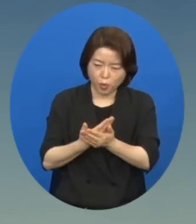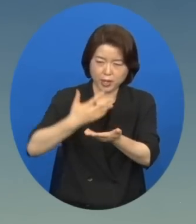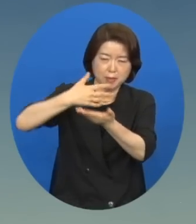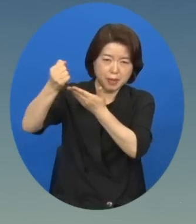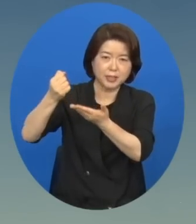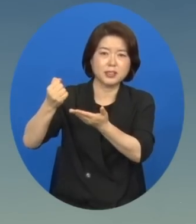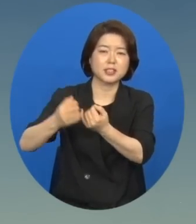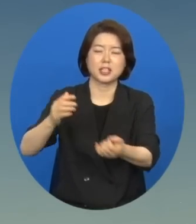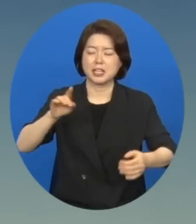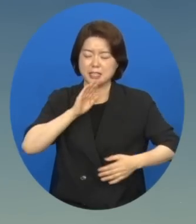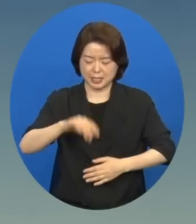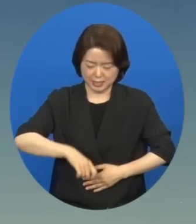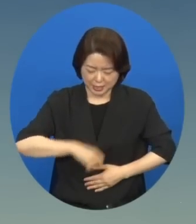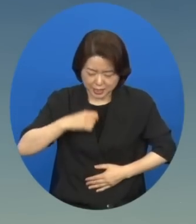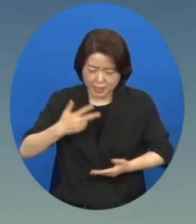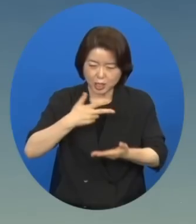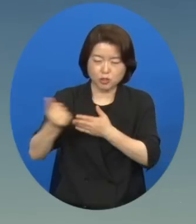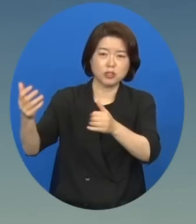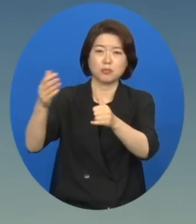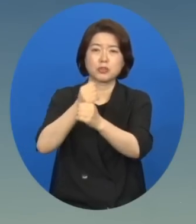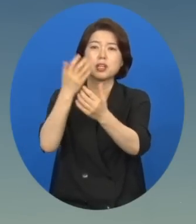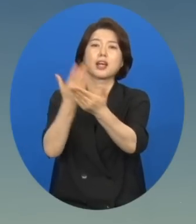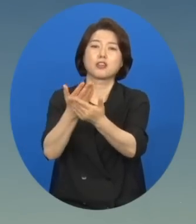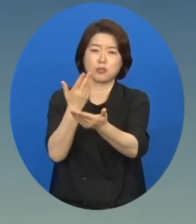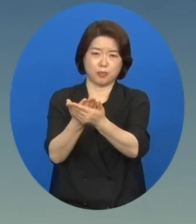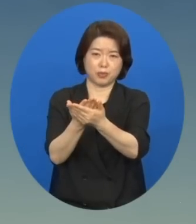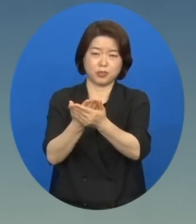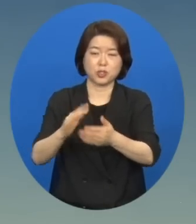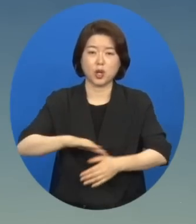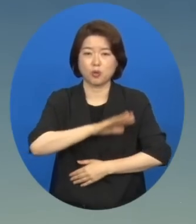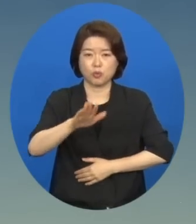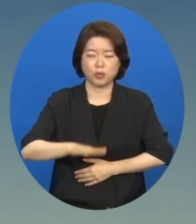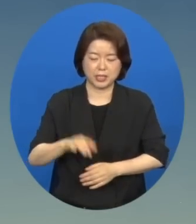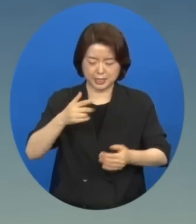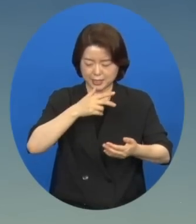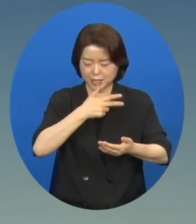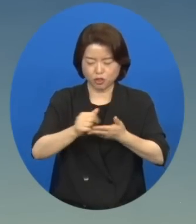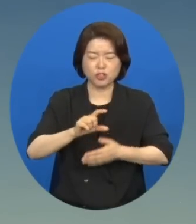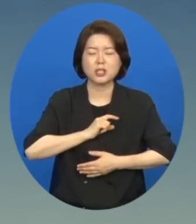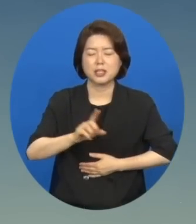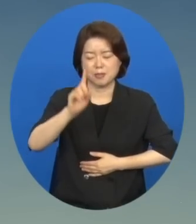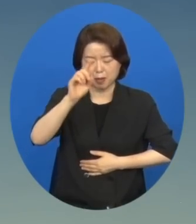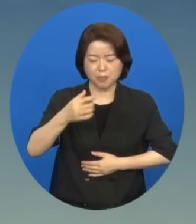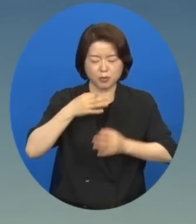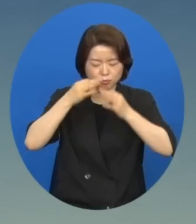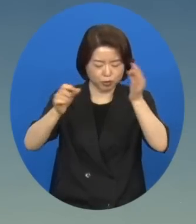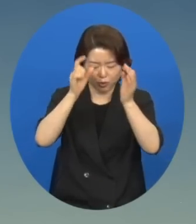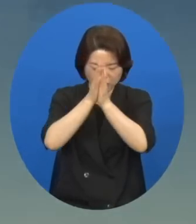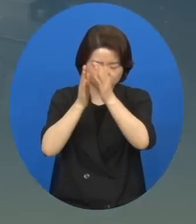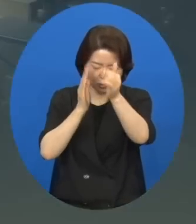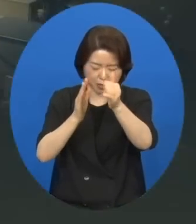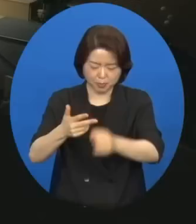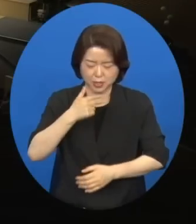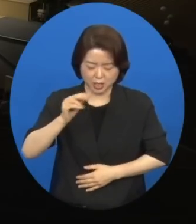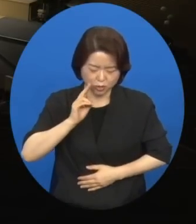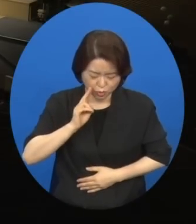받으시는 신실한 주님을 붙잡게 하여 주십시오. 우리 이 시간 주의 이름 한번 부르고 기도하겠습니다.